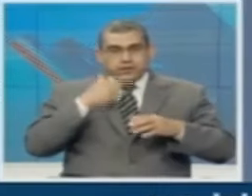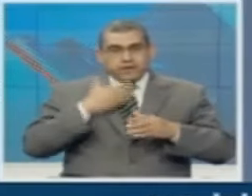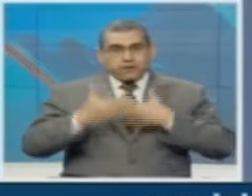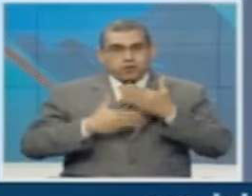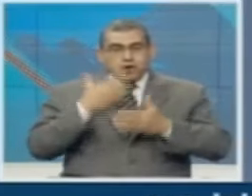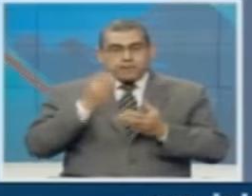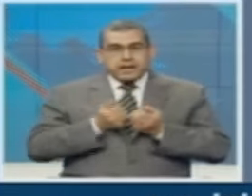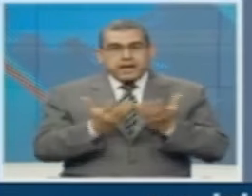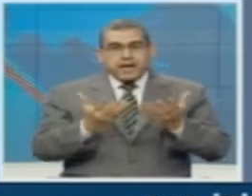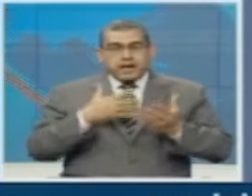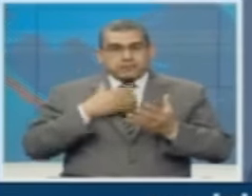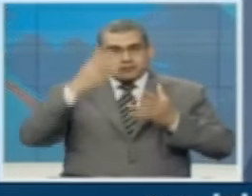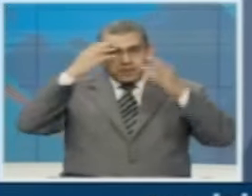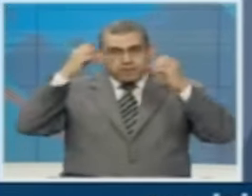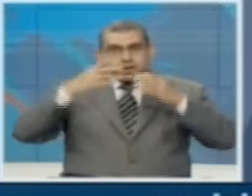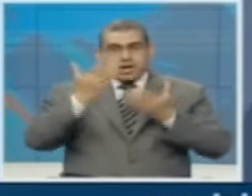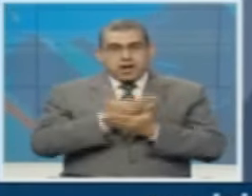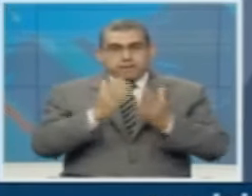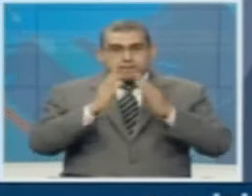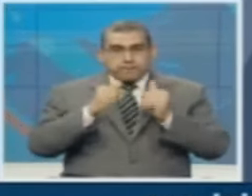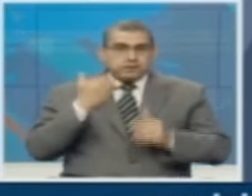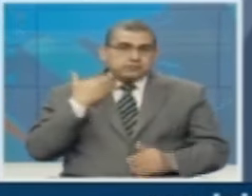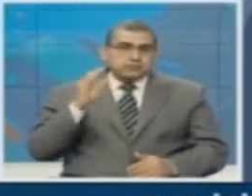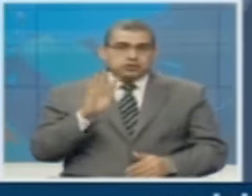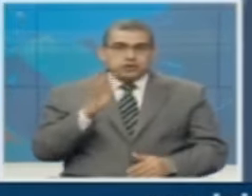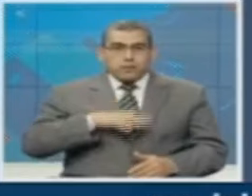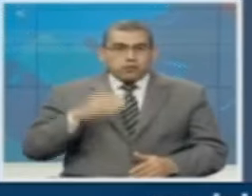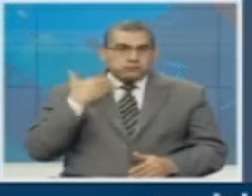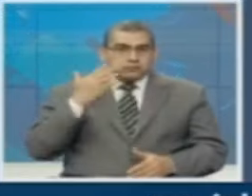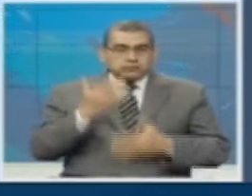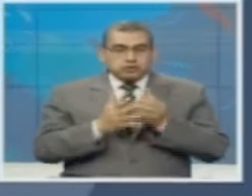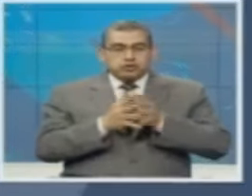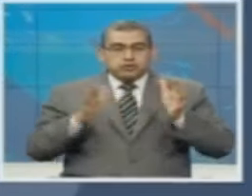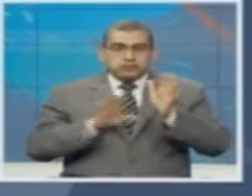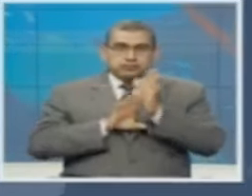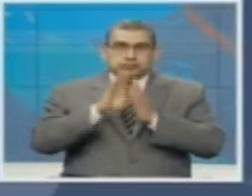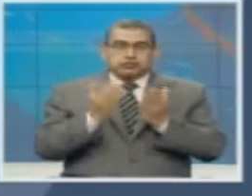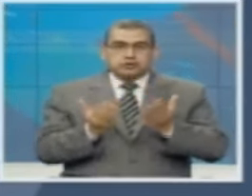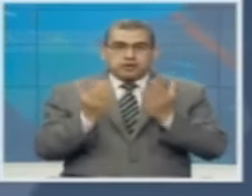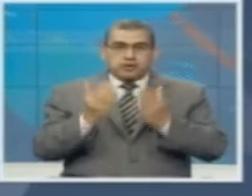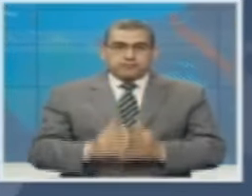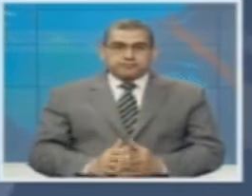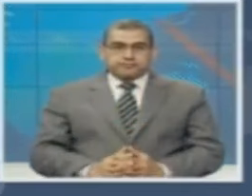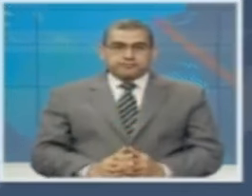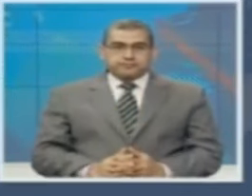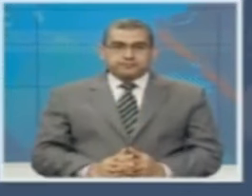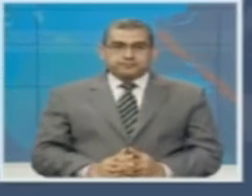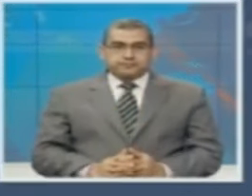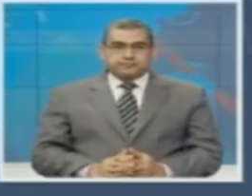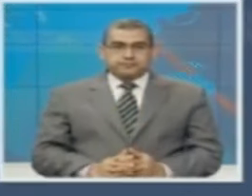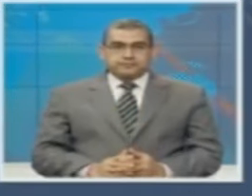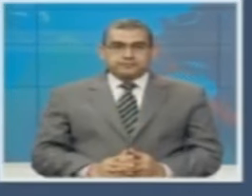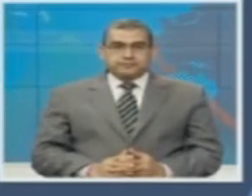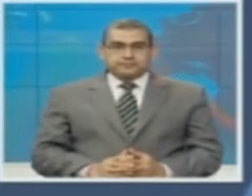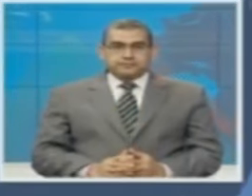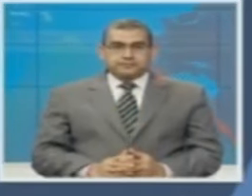عليهم بالخير واليمن والبركات، ولمصرنا العزيزة وشعبها العظيم المزيد من التقدم والازدهار.